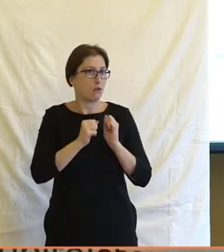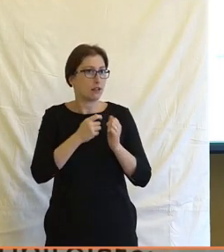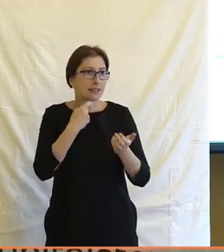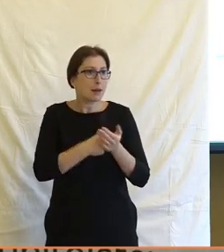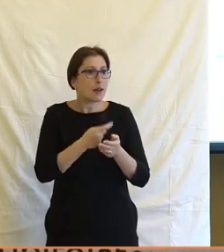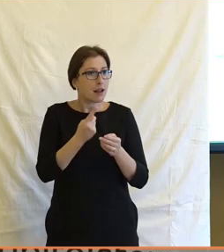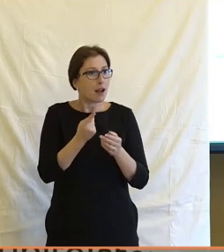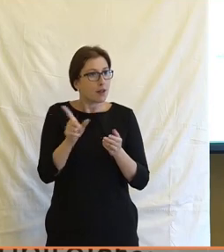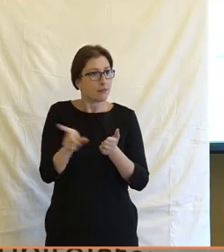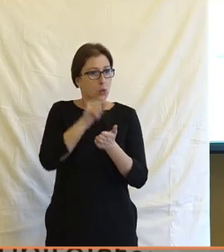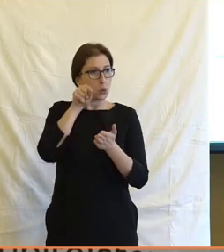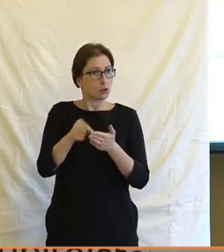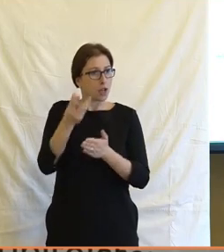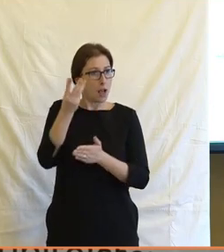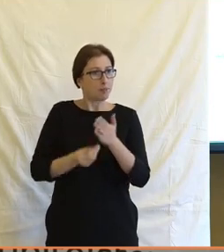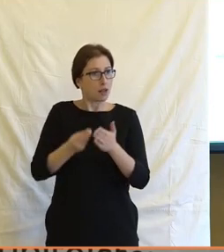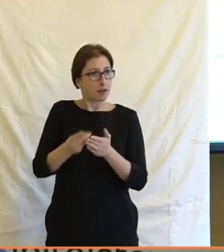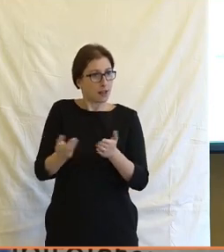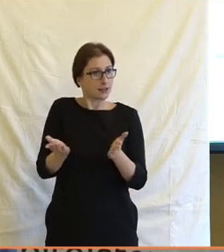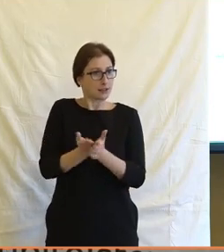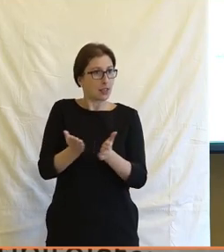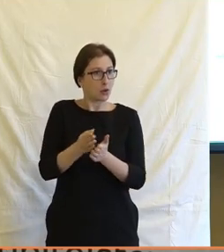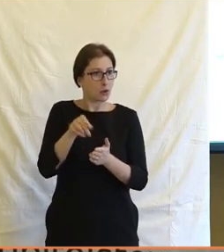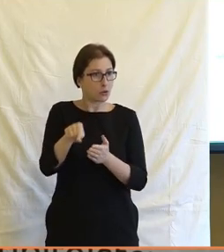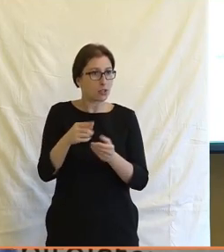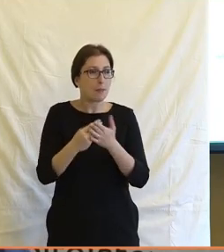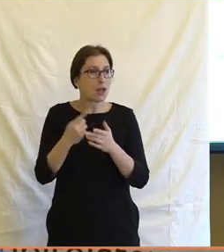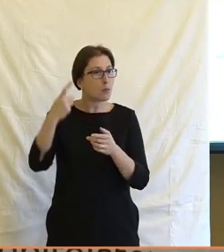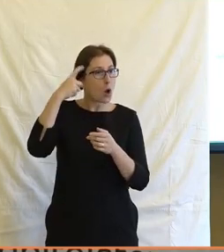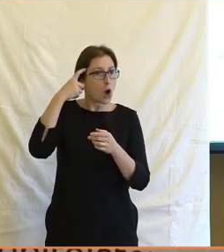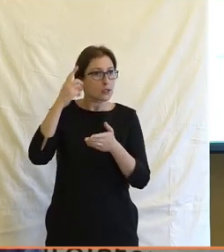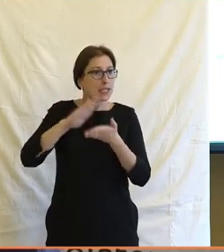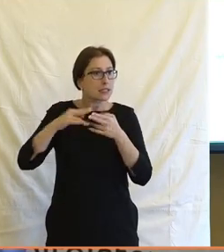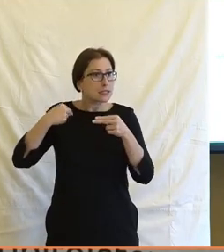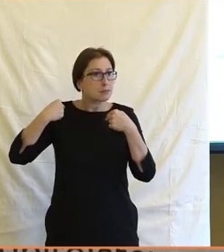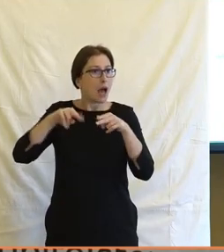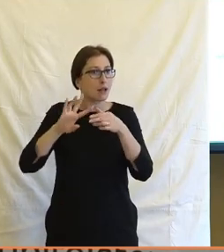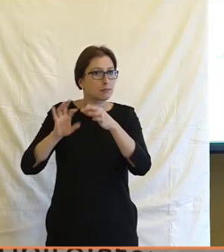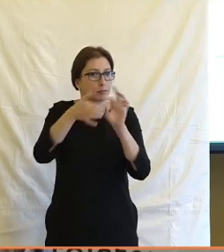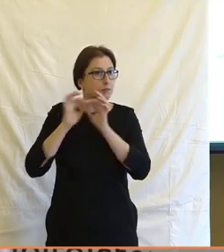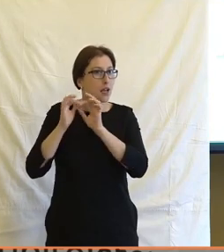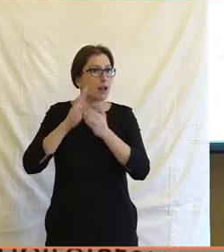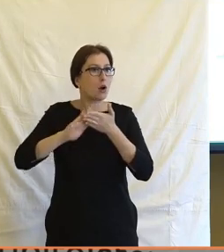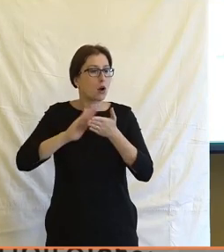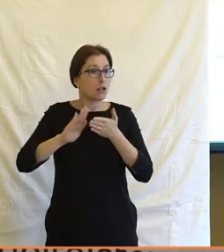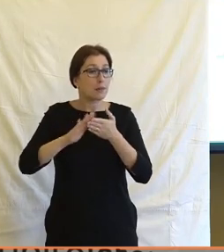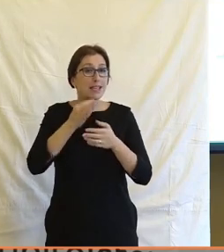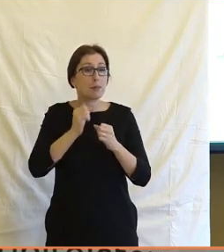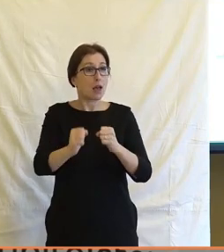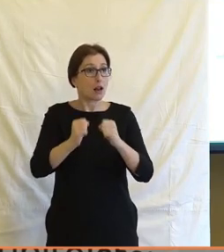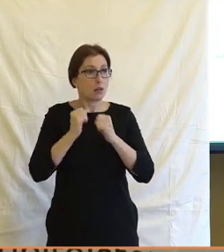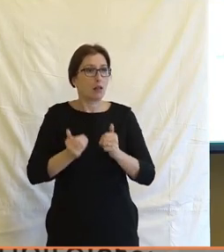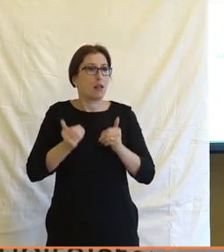tu afázi, tak potřebujete rehabilitovat hned, aby se vám ty spoje mozkové vlastně začaly znova co nejrychleji propojovat. Pokud tu